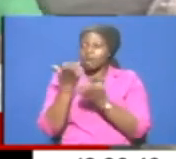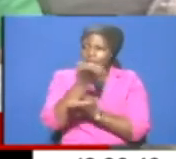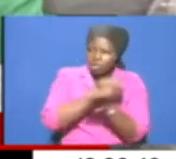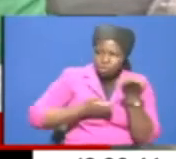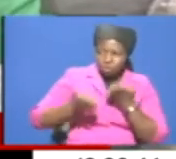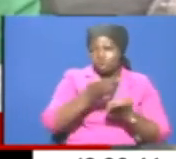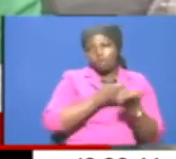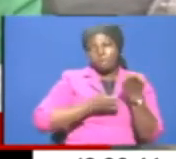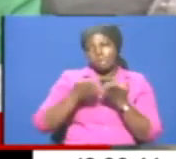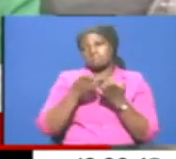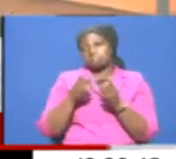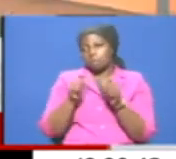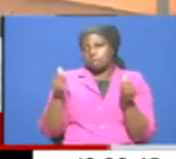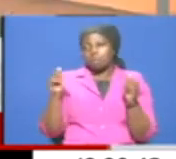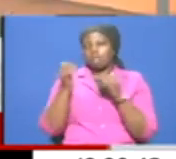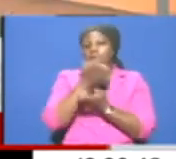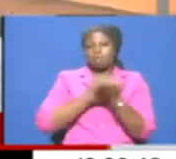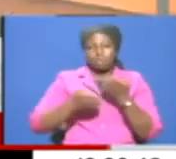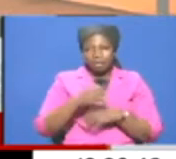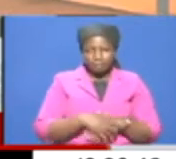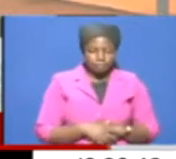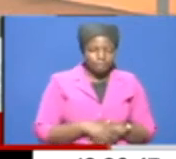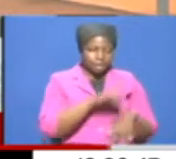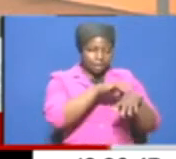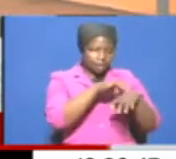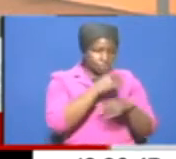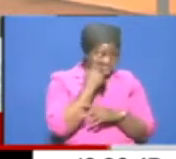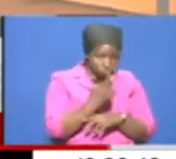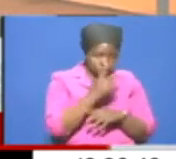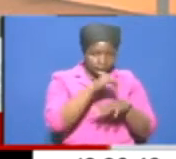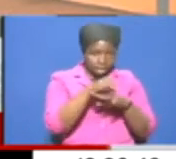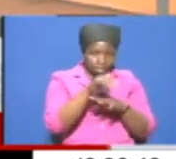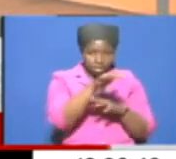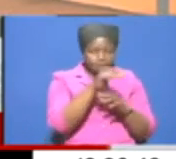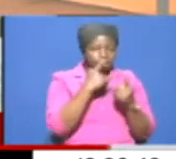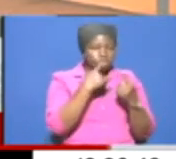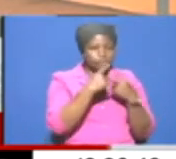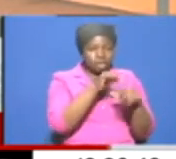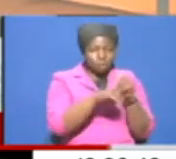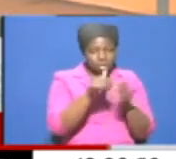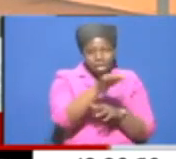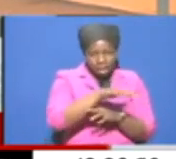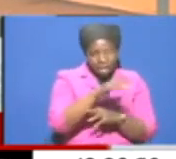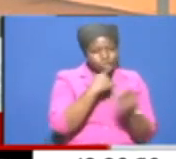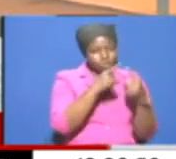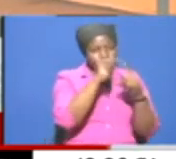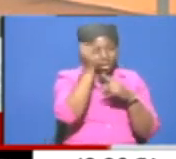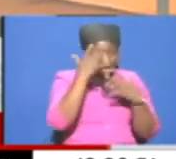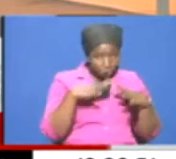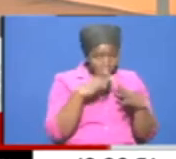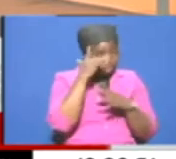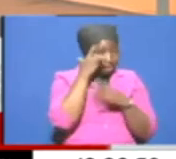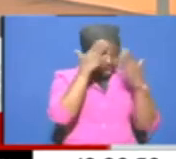Stable economy. Na unapozungumzia kuhusu platform ya kuwazungumzia Wakenya. Mm-hmm. Kwa mtazamo wako unadhani